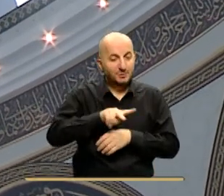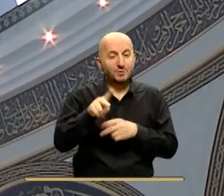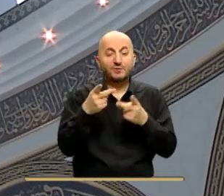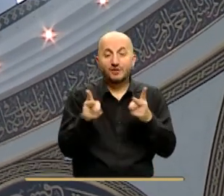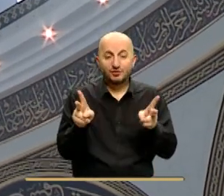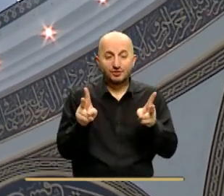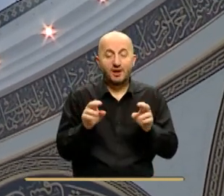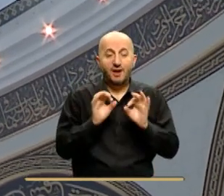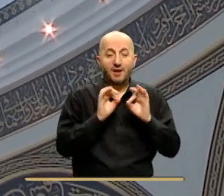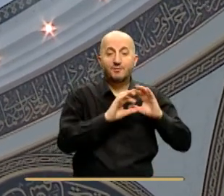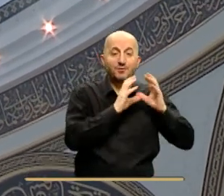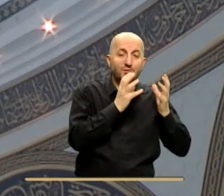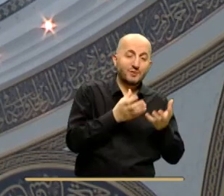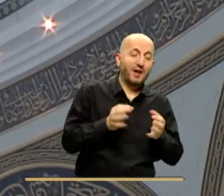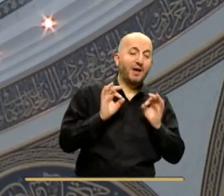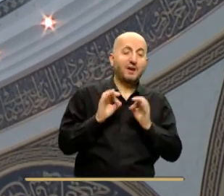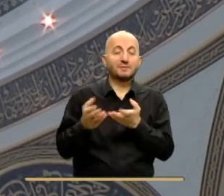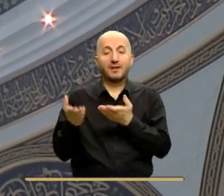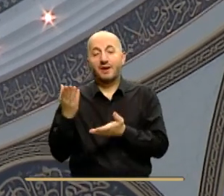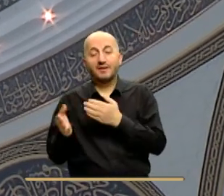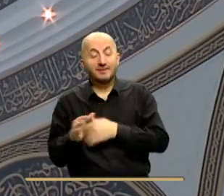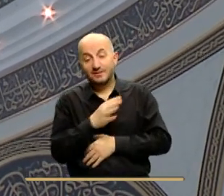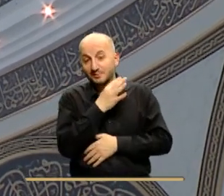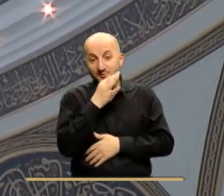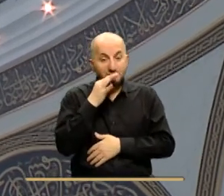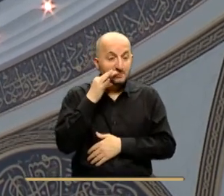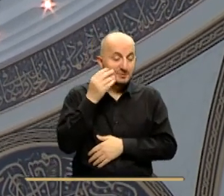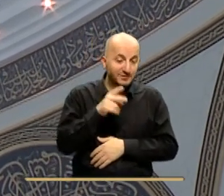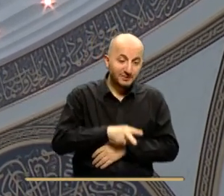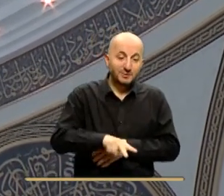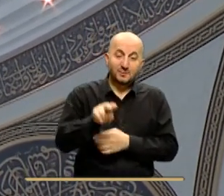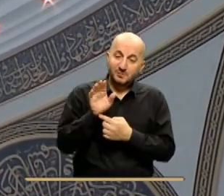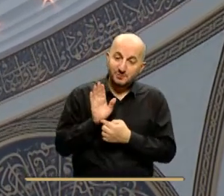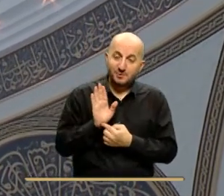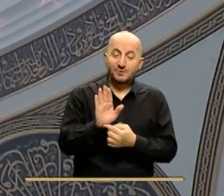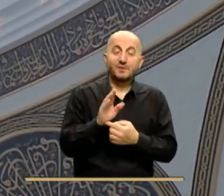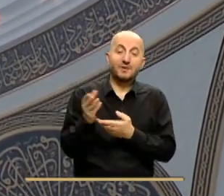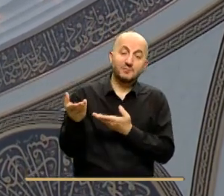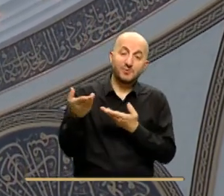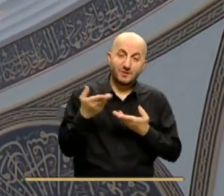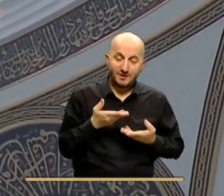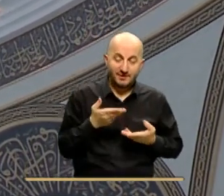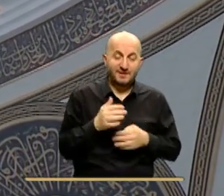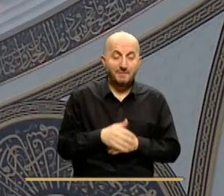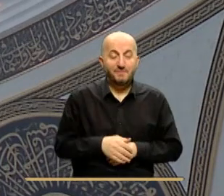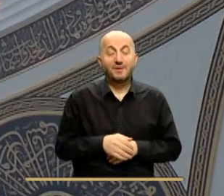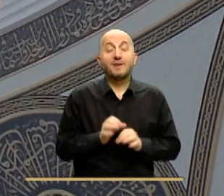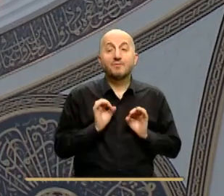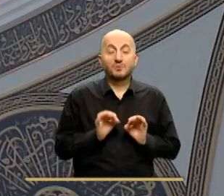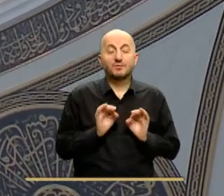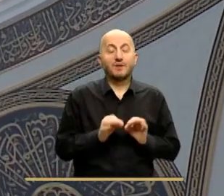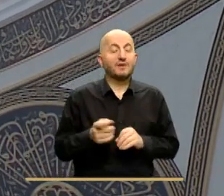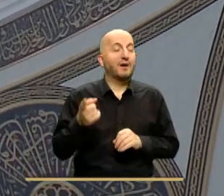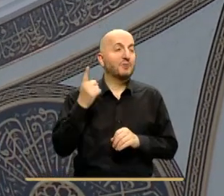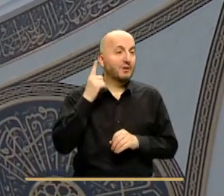açan, hem dünya hem de ahiret mutluluğunun yolunu gösteren bu çağrıya mutlaka